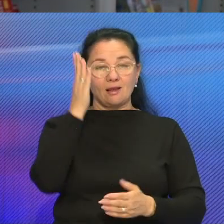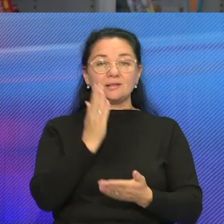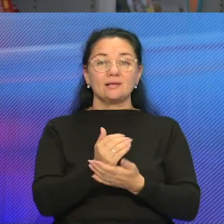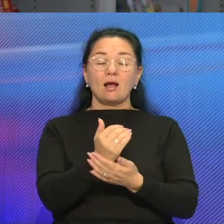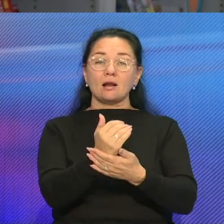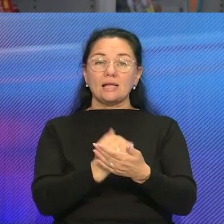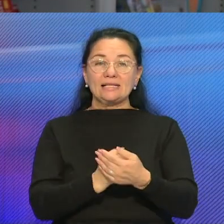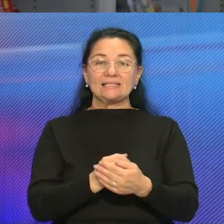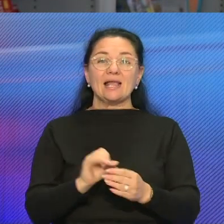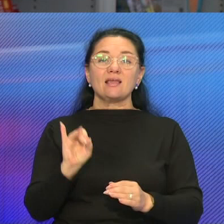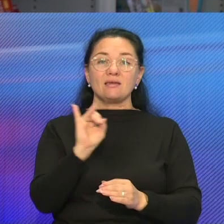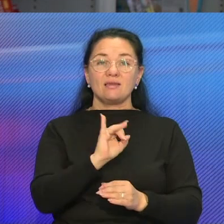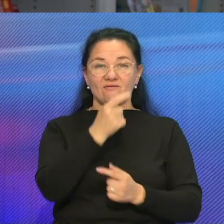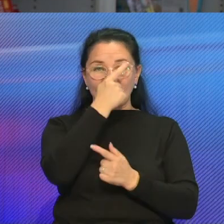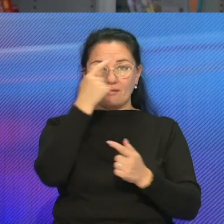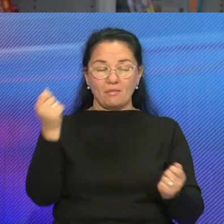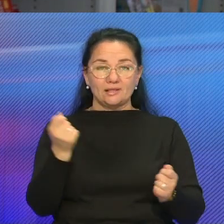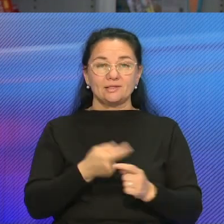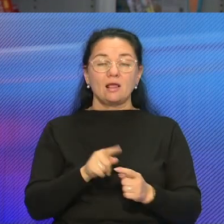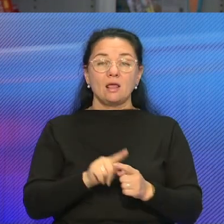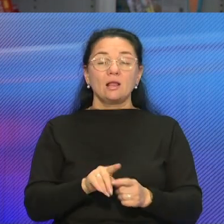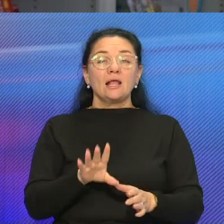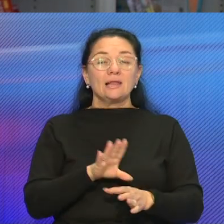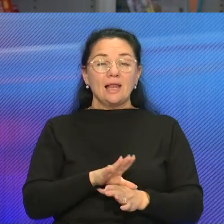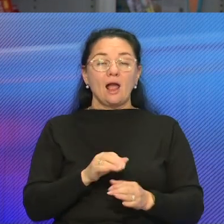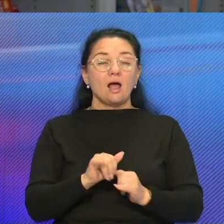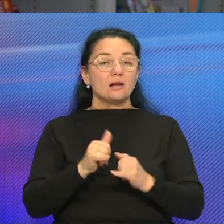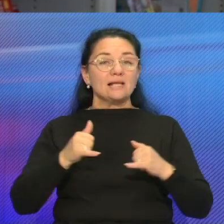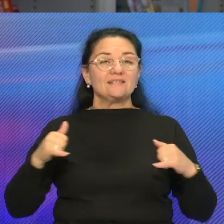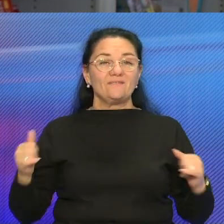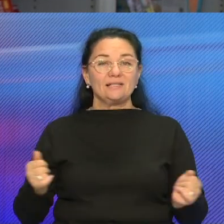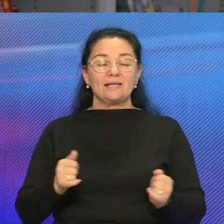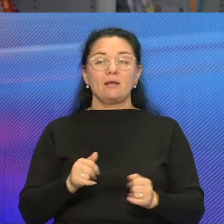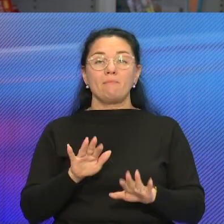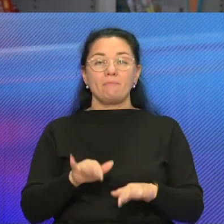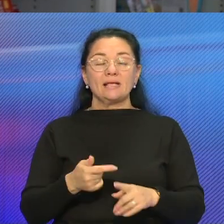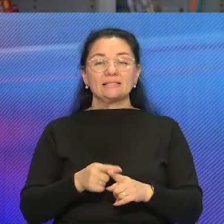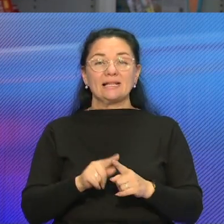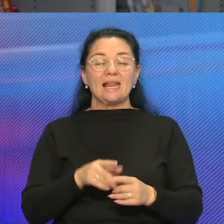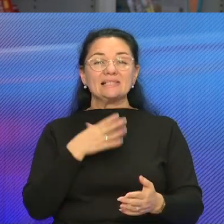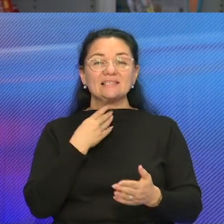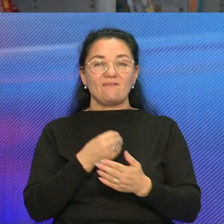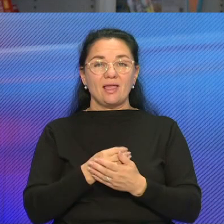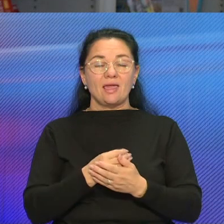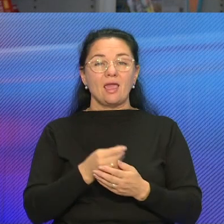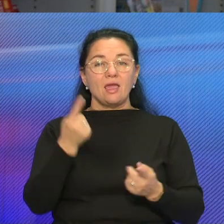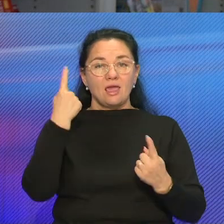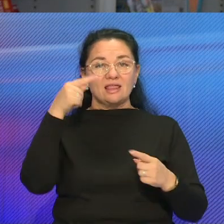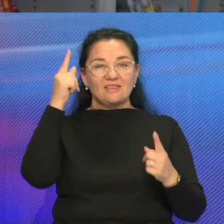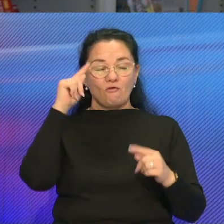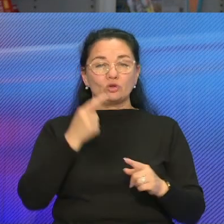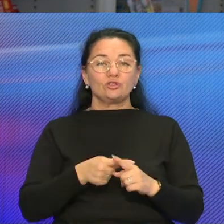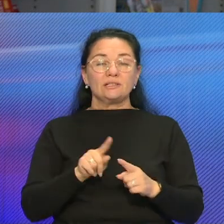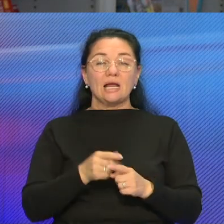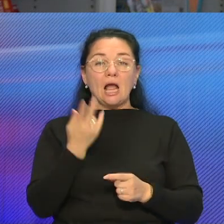Але гэта яшчы і пляцовка для інтелектуальнага развіцця грамадства, і гэта місце для творчасті. Калі чыта чыта карыстальнікі